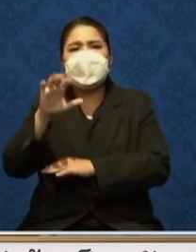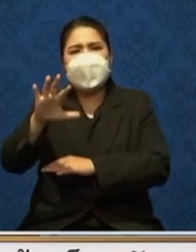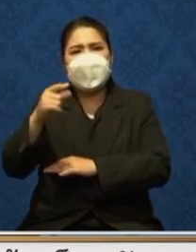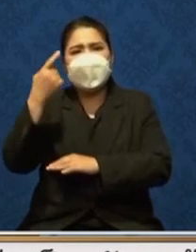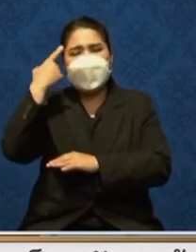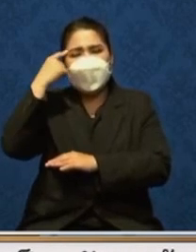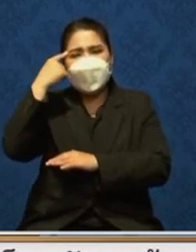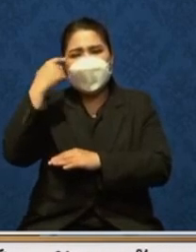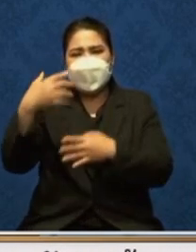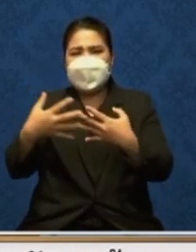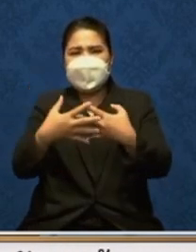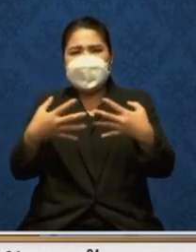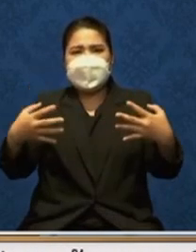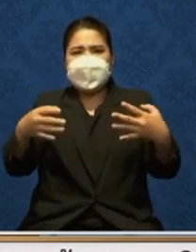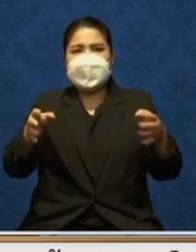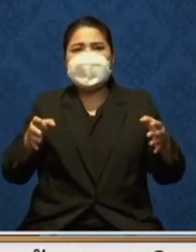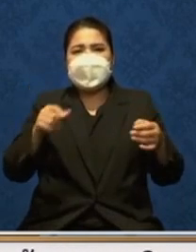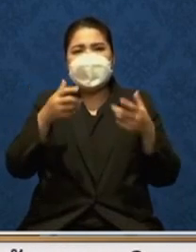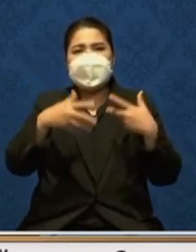้นรู้วาทมยอย่างนี้